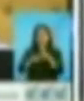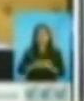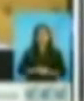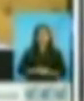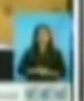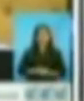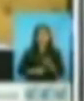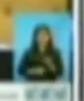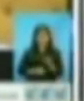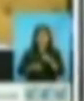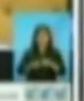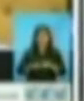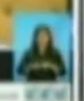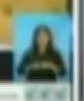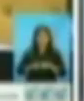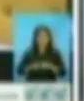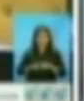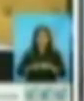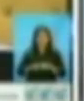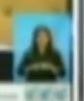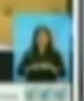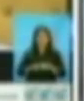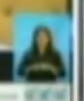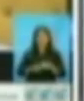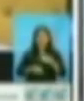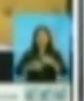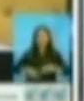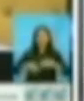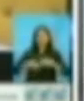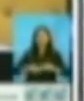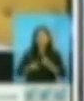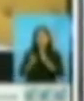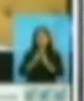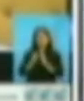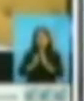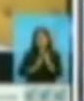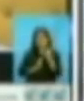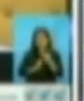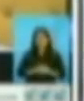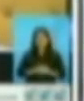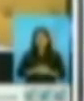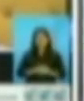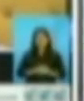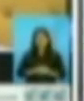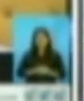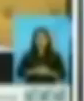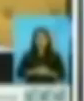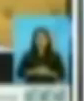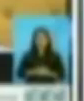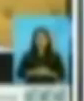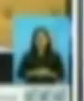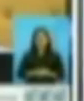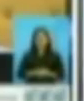ถ ก็จะนั่งไว้ได้แต่เอาเก้าอี้มาจากบ้านใหม่ก็ได้นะอีกตัว นั่งพื้นได้ปะ ขึ้นแล้วประธานกดลองวิสุทธิ์ขึ้นแล้ว อ๋อตอนนี้ ประชุม